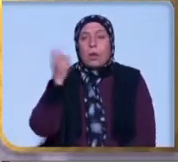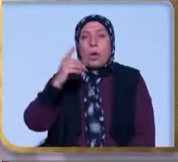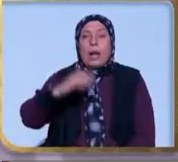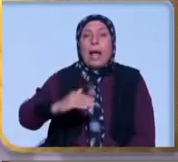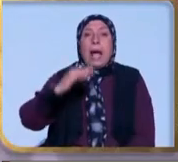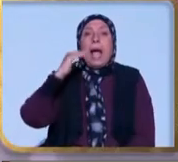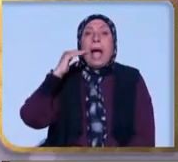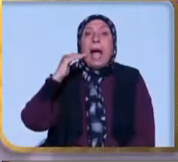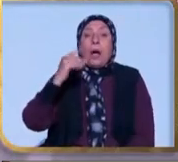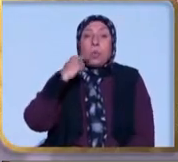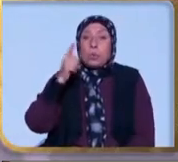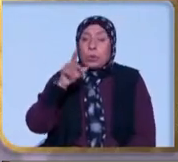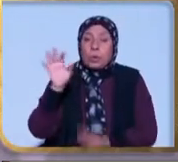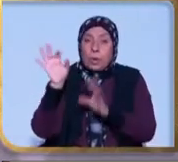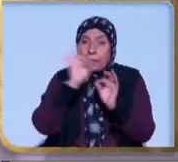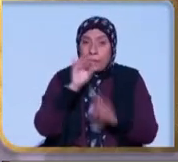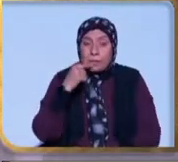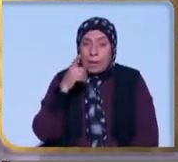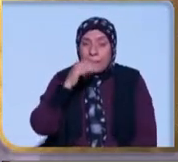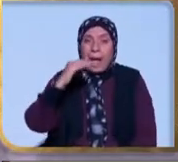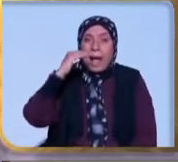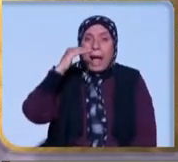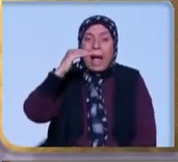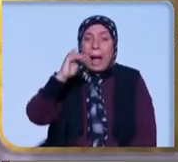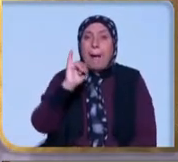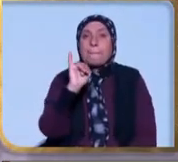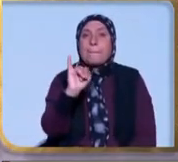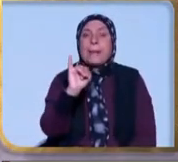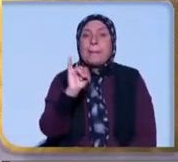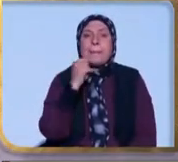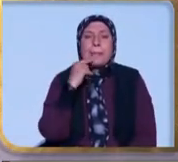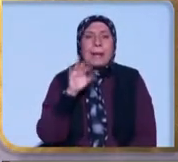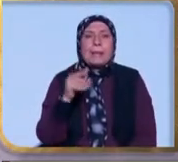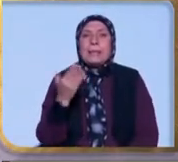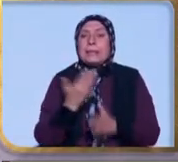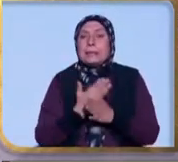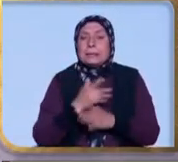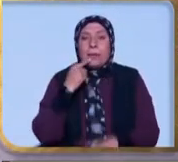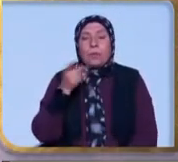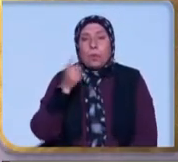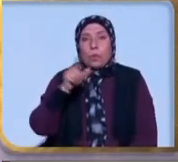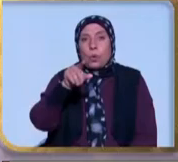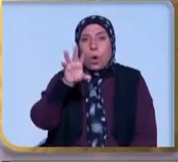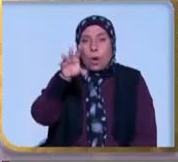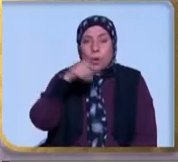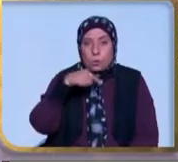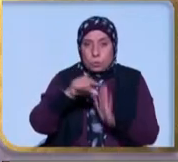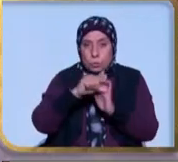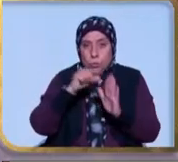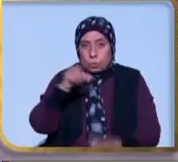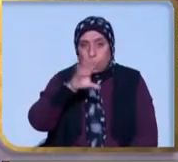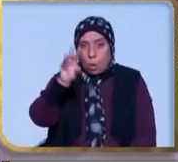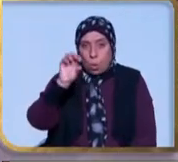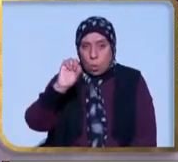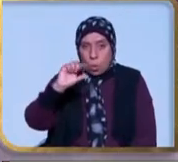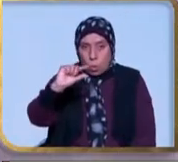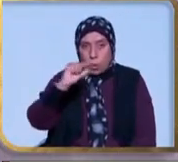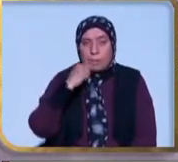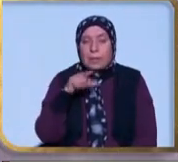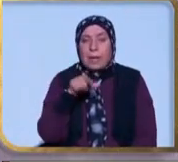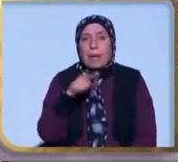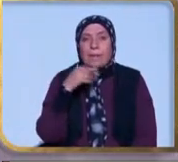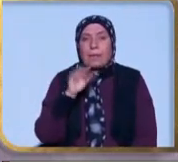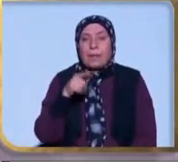حبيب. حاضر. في سورة هود فأوردهم النار وبئس الورد المورود، فأورده فاتبعوا في هذه لعنة يوم القيامة بئس